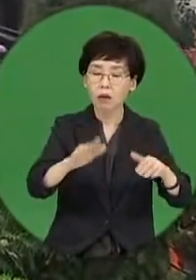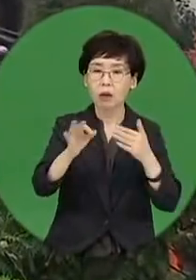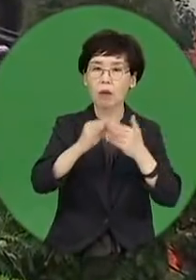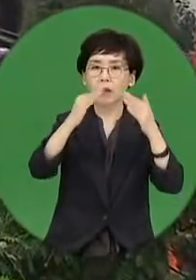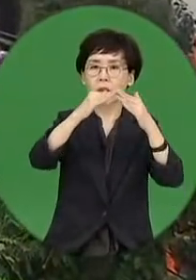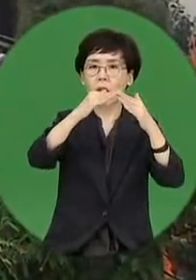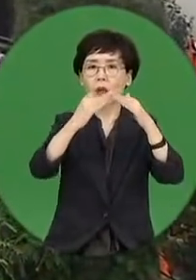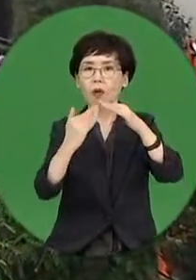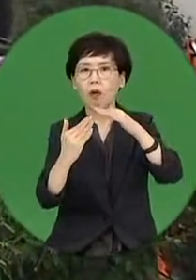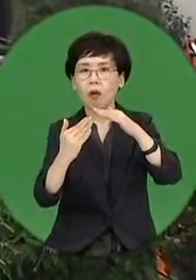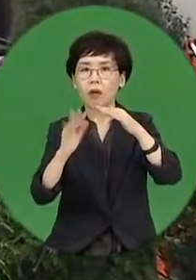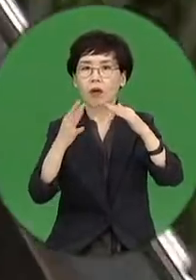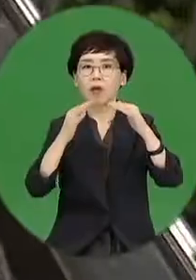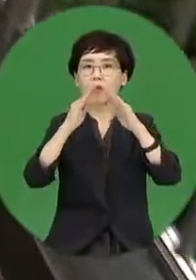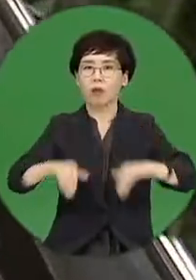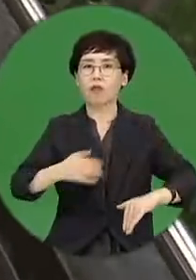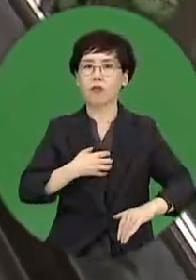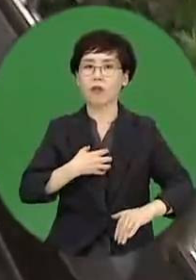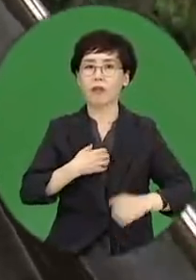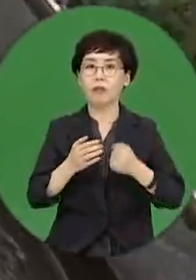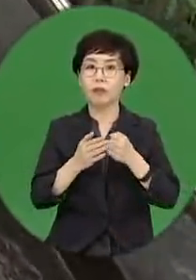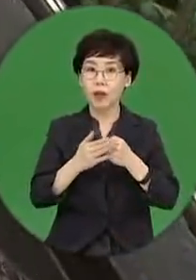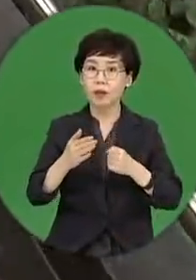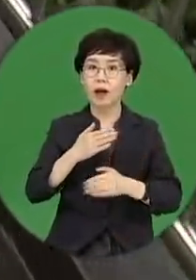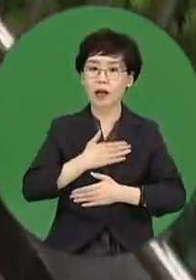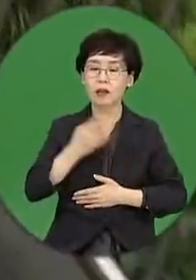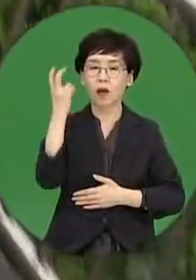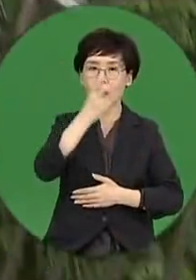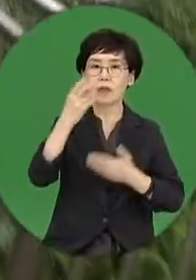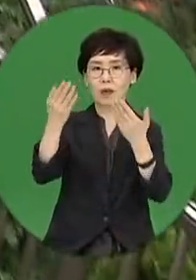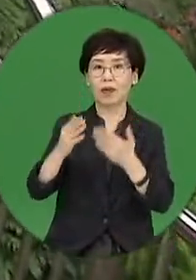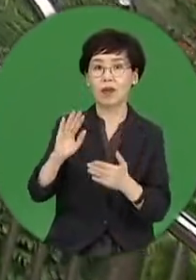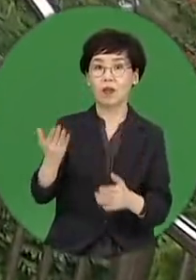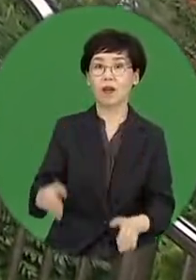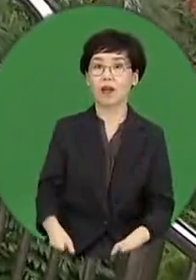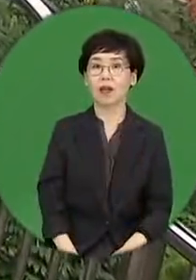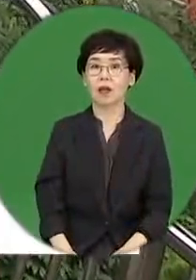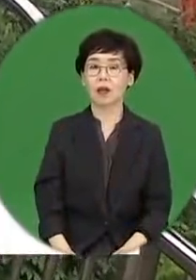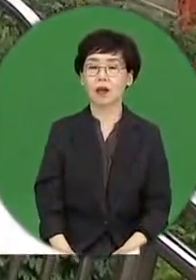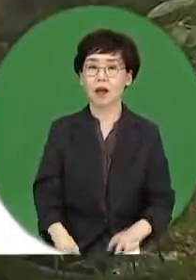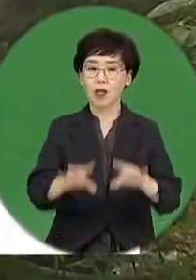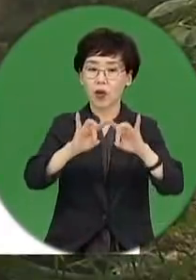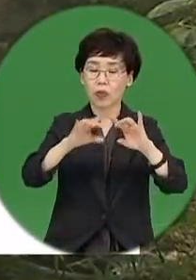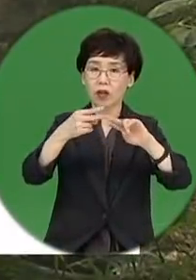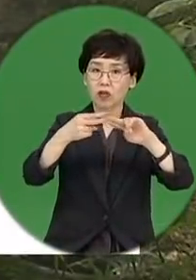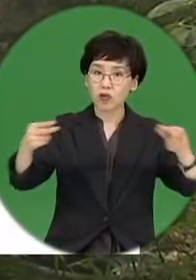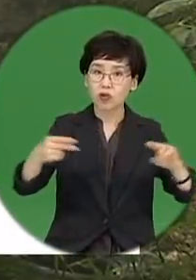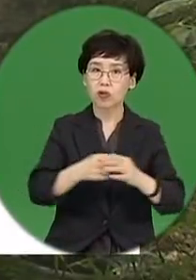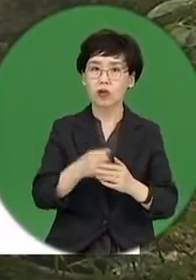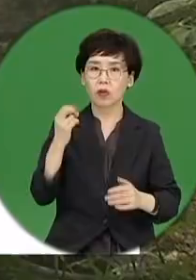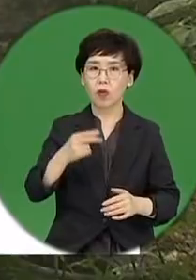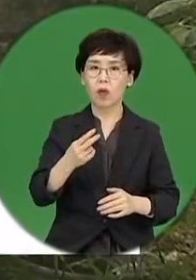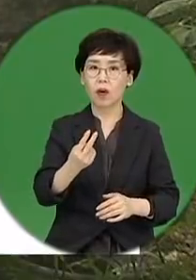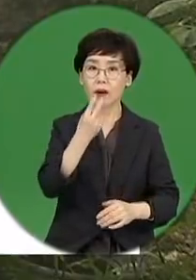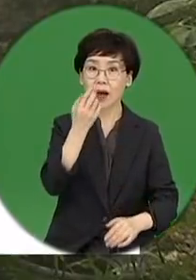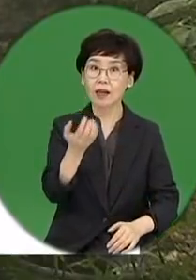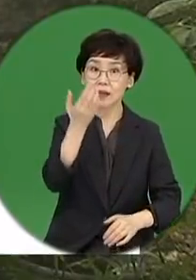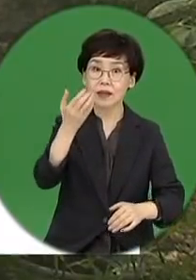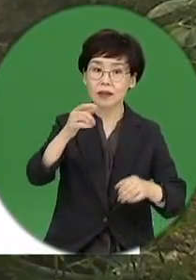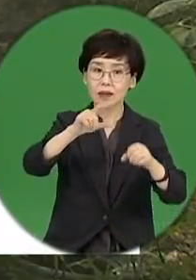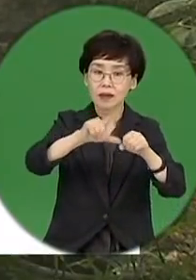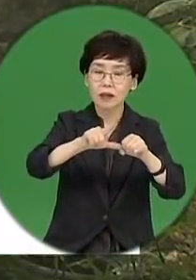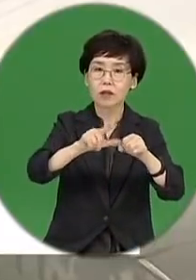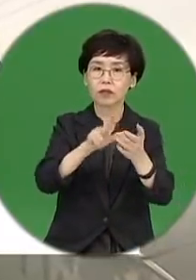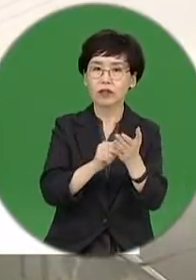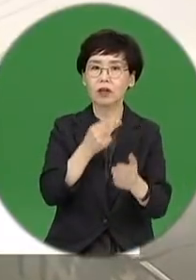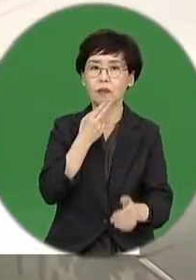구조가 뒤틀려 무너질 수 있는 만큼 바로 안전검사를 받아야 합니다. 전기배선이나 가스관에 문제가 있는지도 꼼꼼히